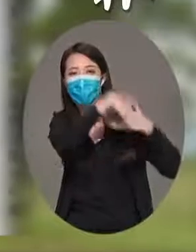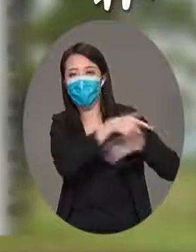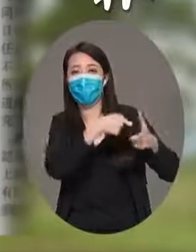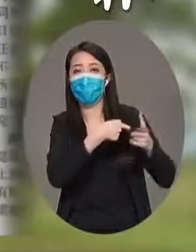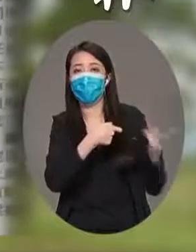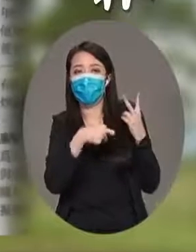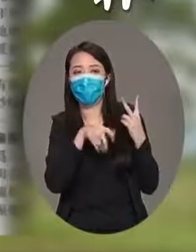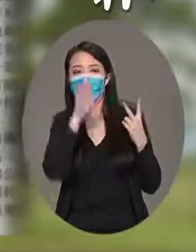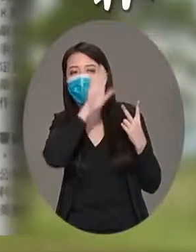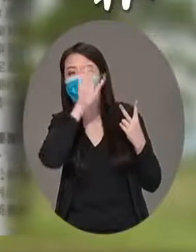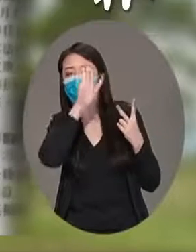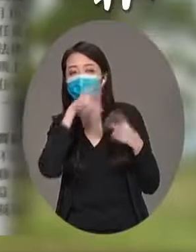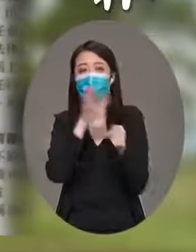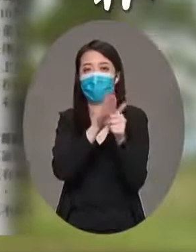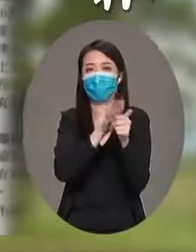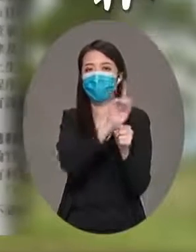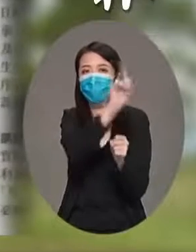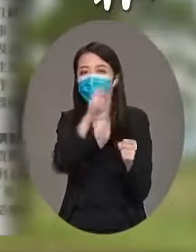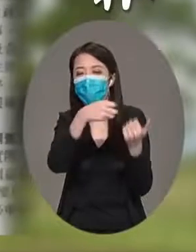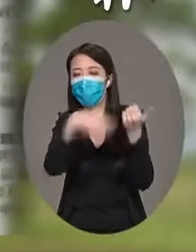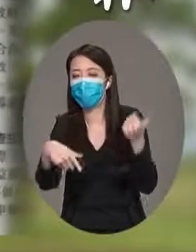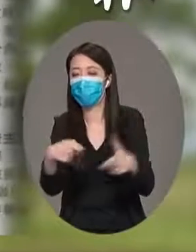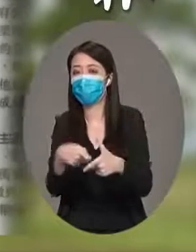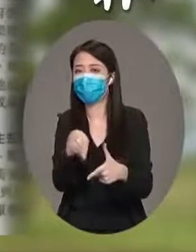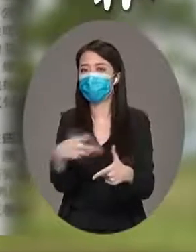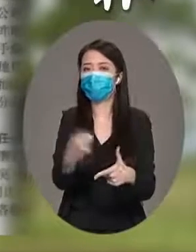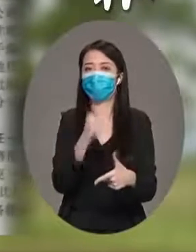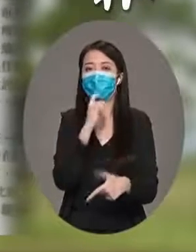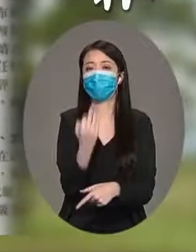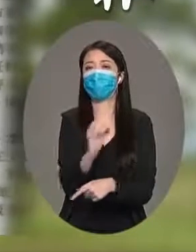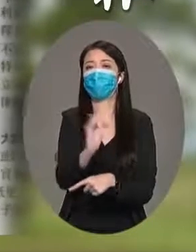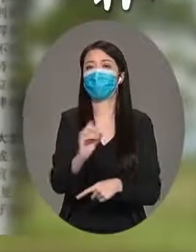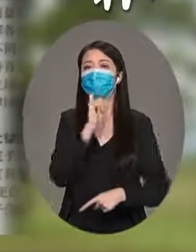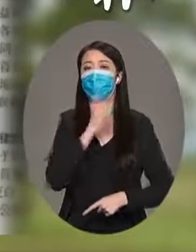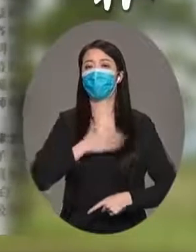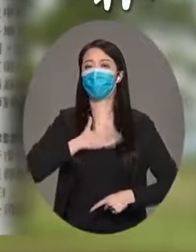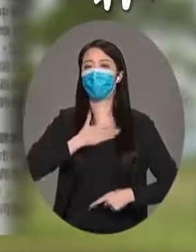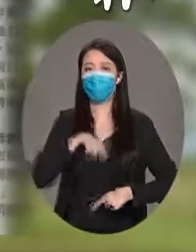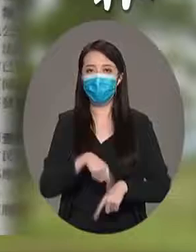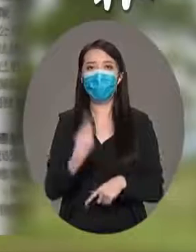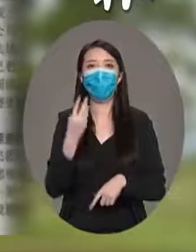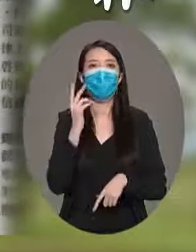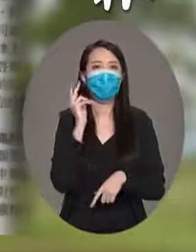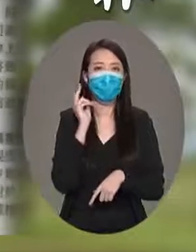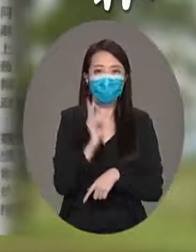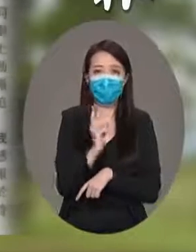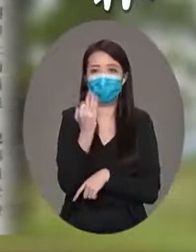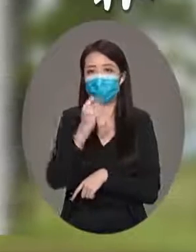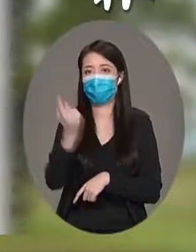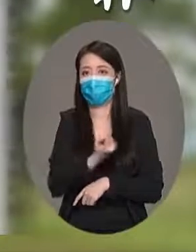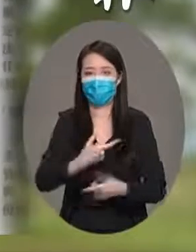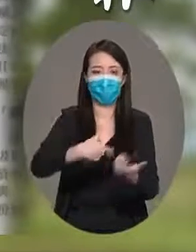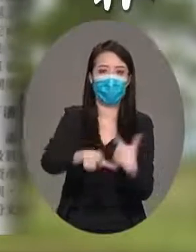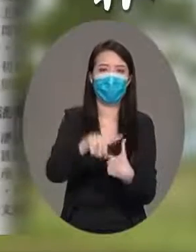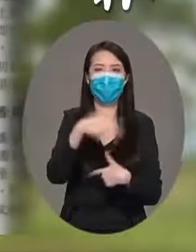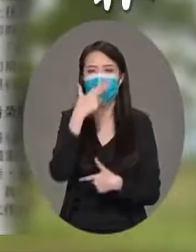持有大德良行日本業務公司30%股權，以大約2,300,000元出售股權，質疑他沒